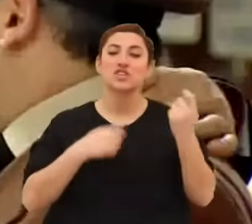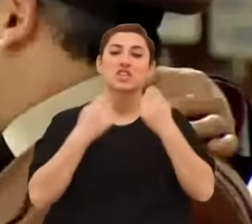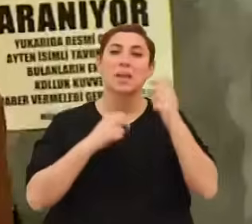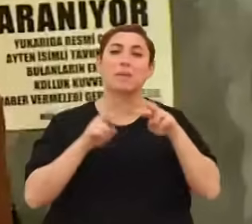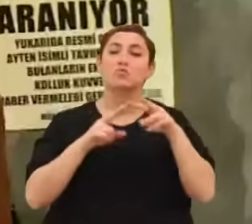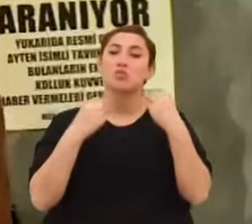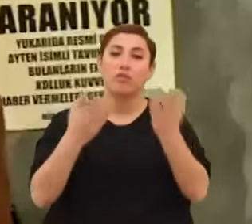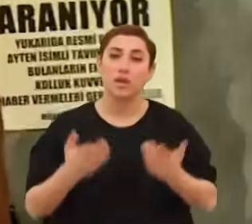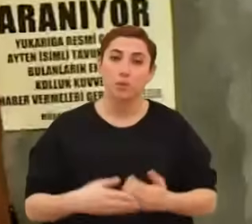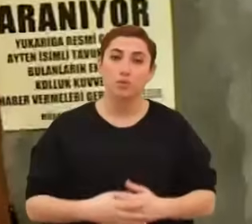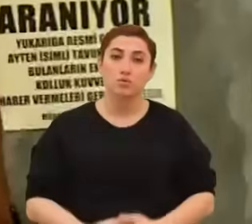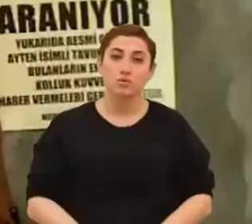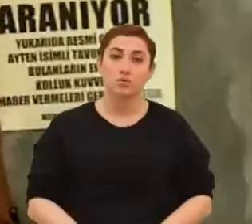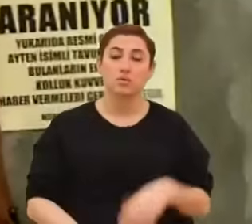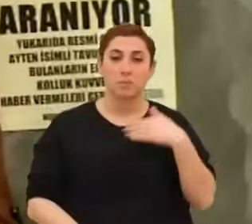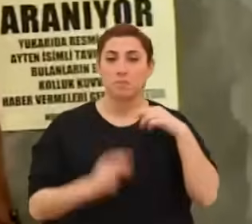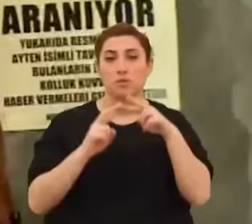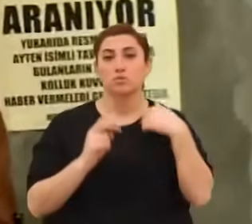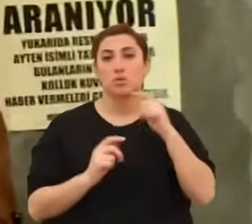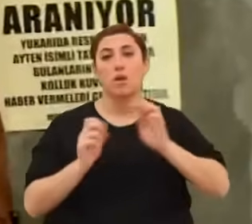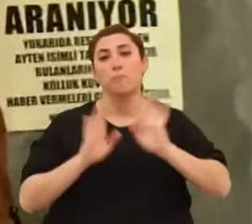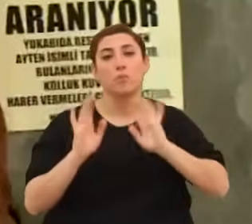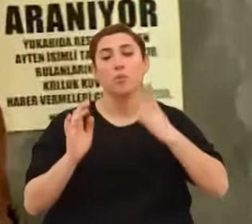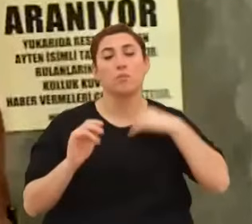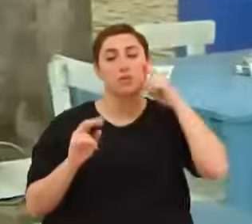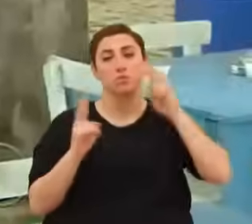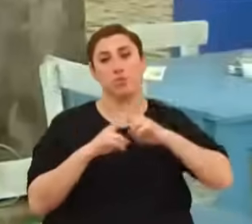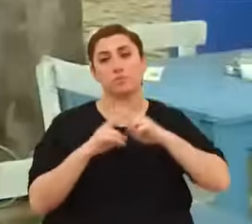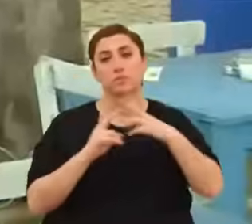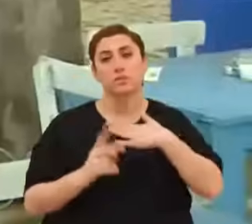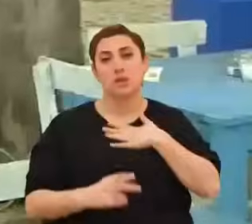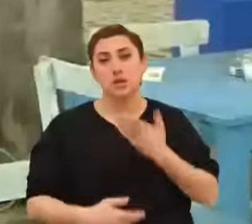Bekir? Ben meşgul etmiyorum. Başkomiserim